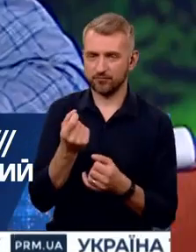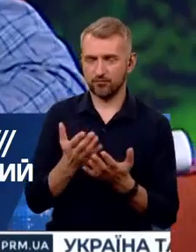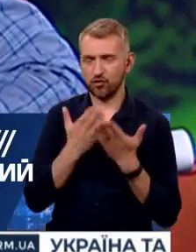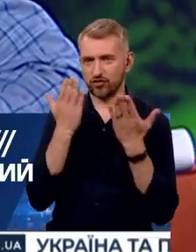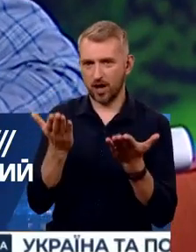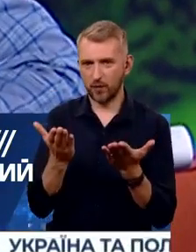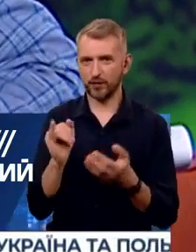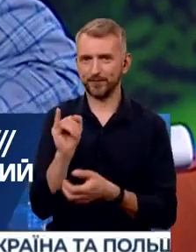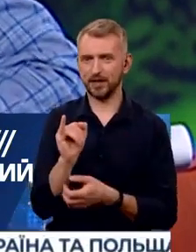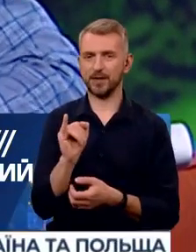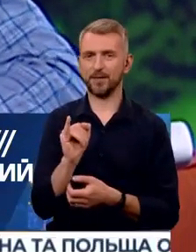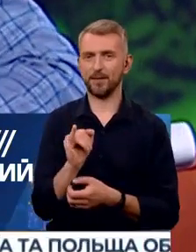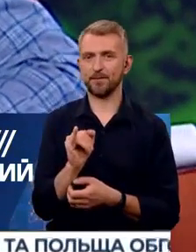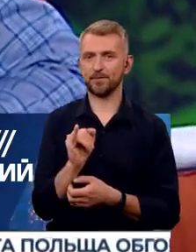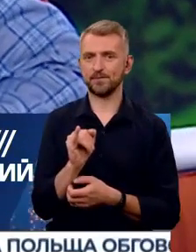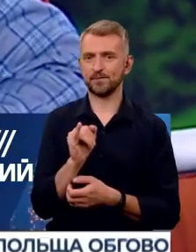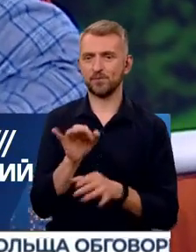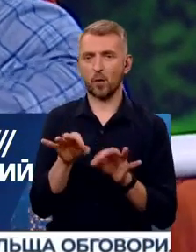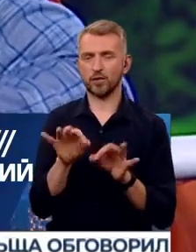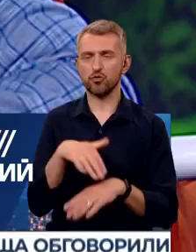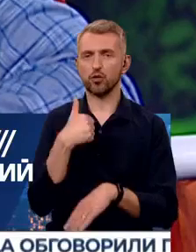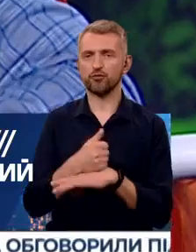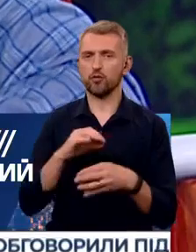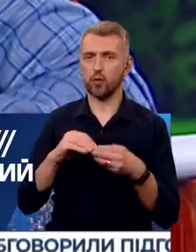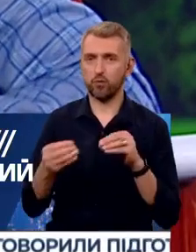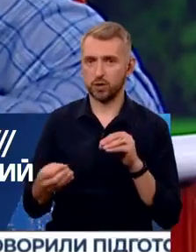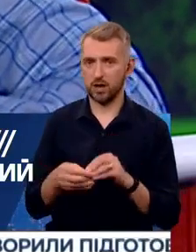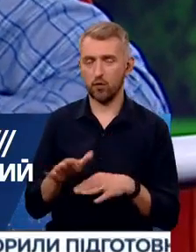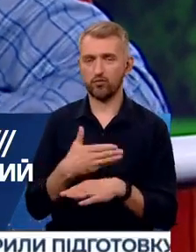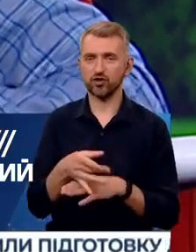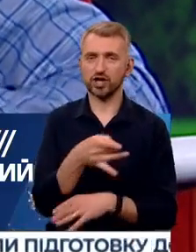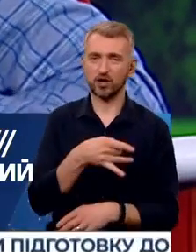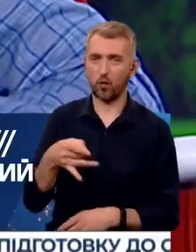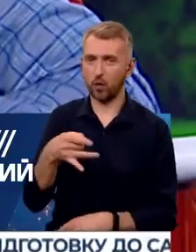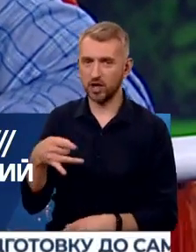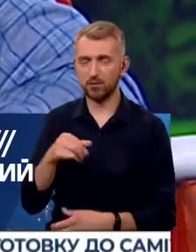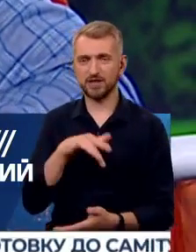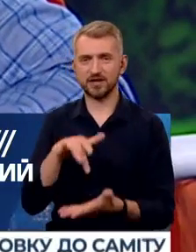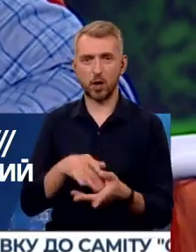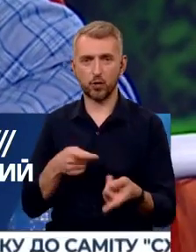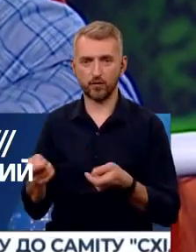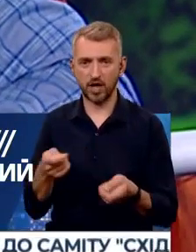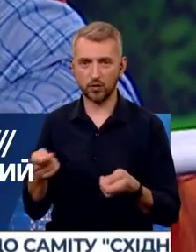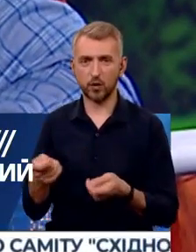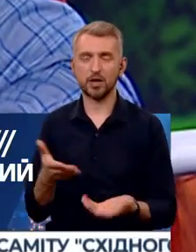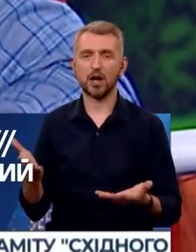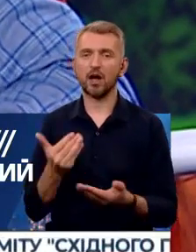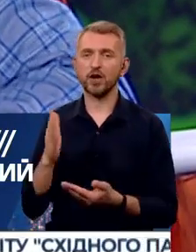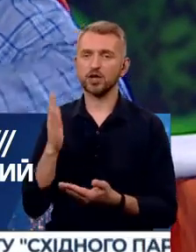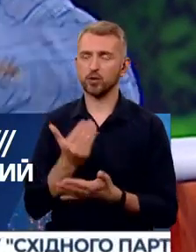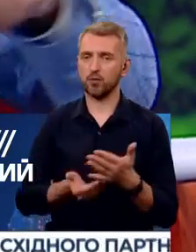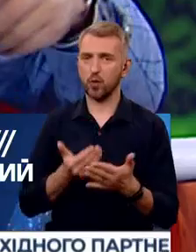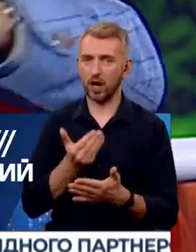прочитаю і означу головну проблему між регіонами і центральною владою. Яка ваша буде